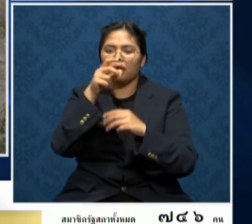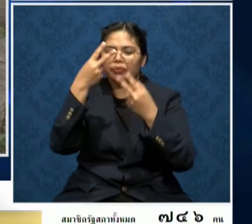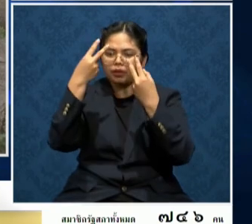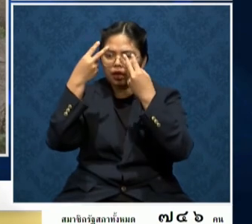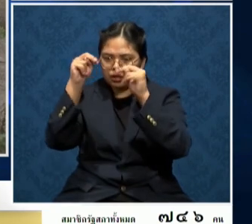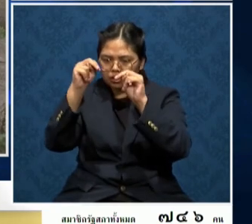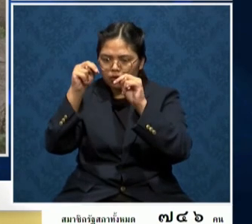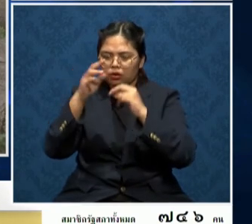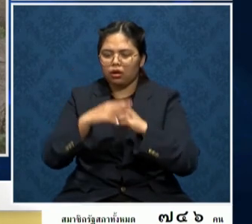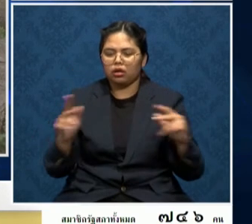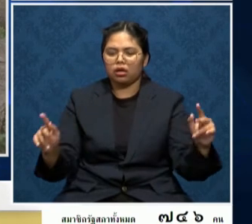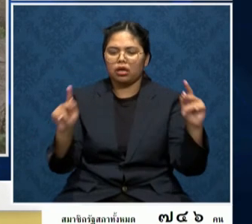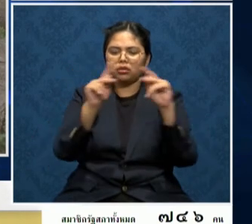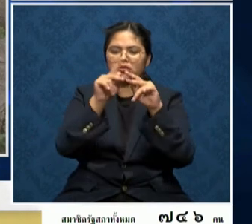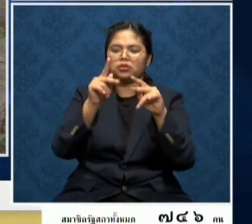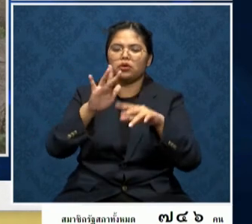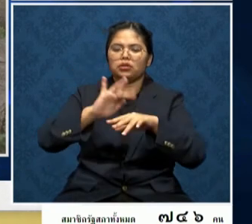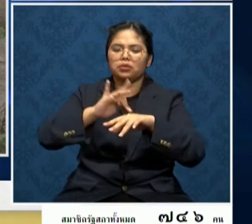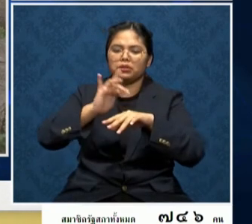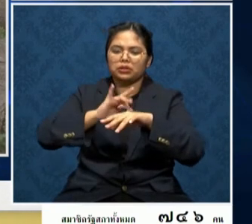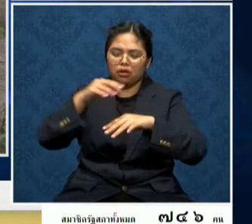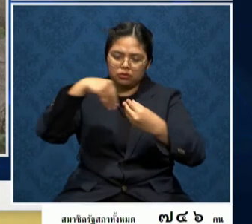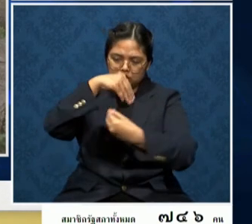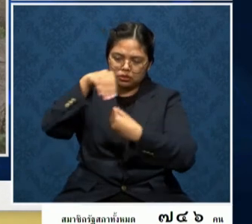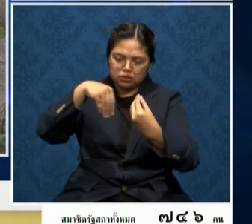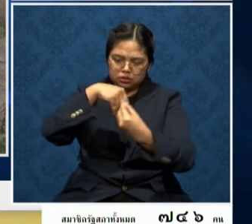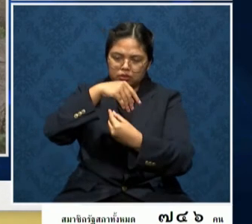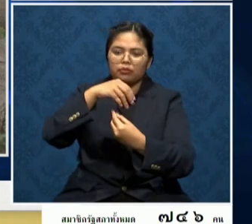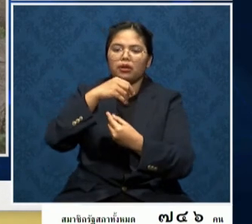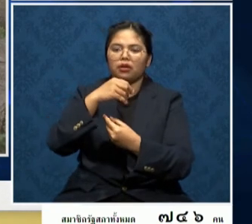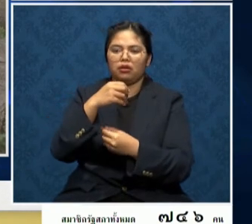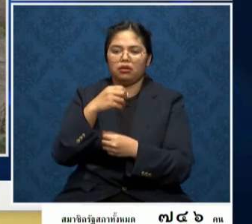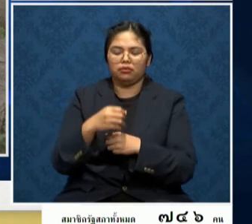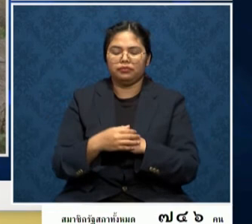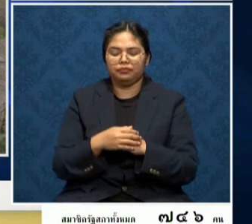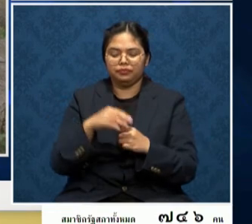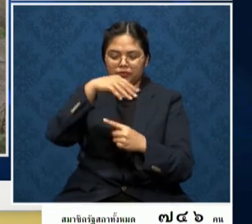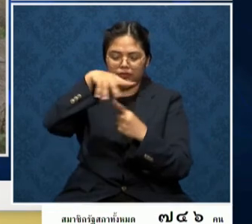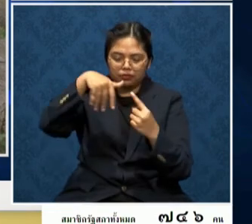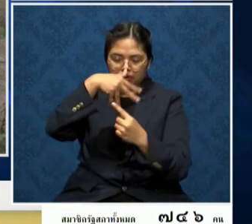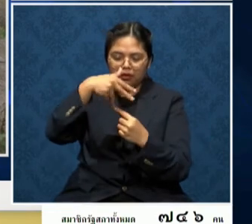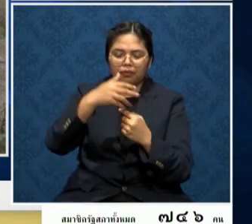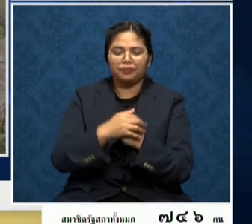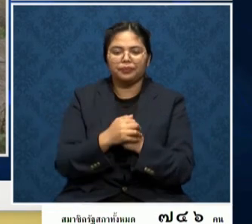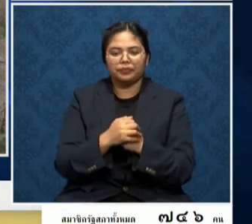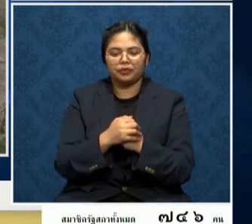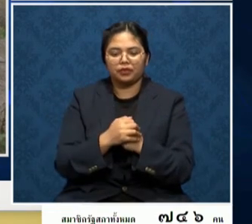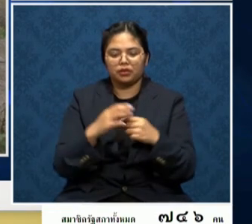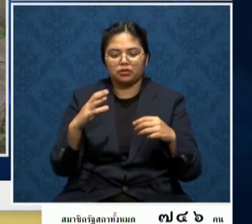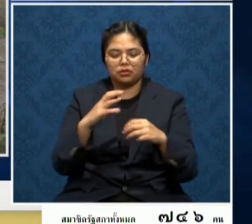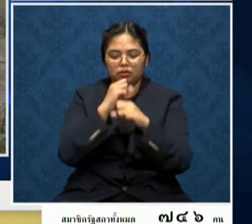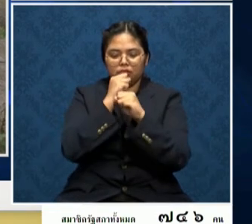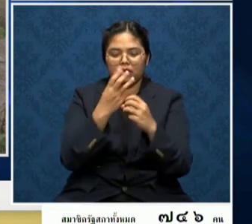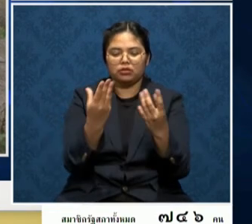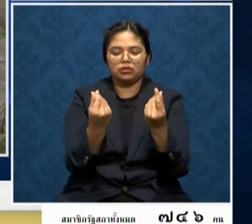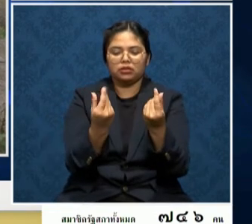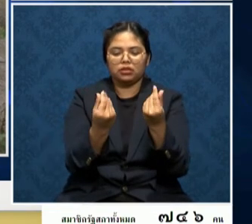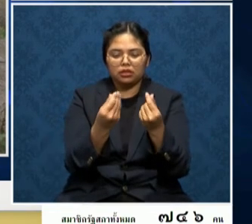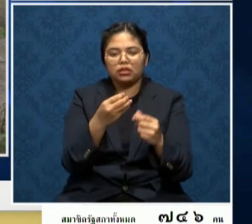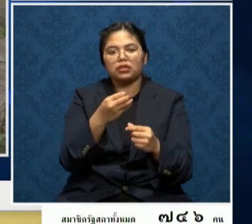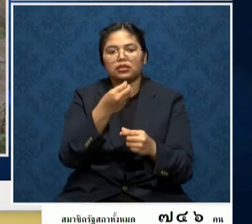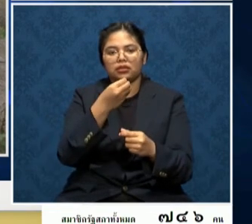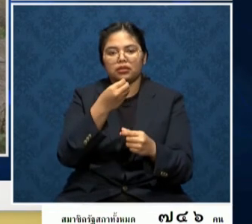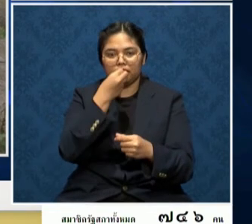รัฐมนตรีว่าการกระทรวงทรัพยากรธรรมชาติและสิ่งแวดล้อมว่าตกลงแล้วที่ดินทำกินของ